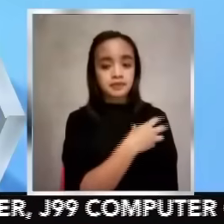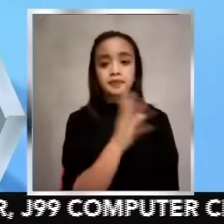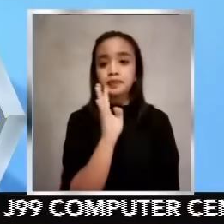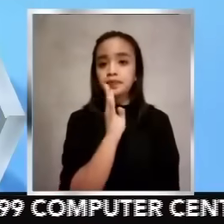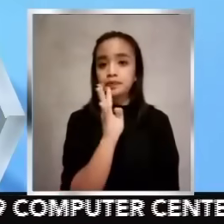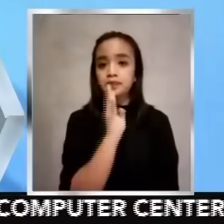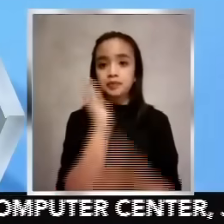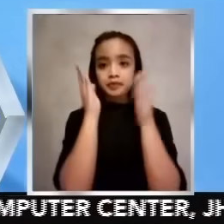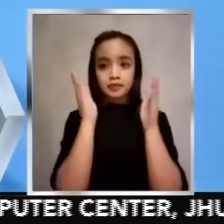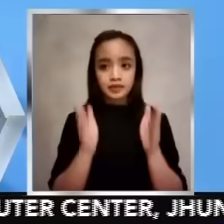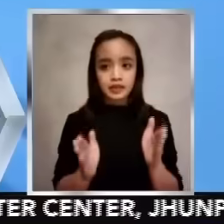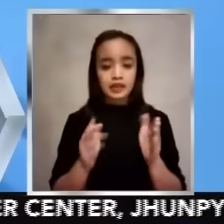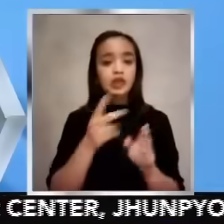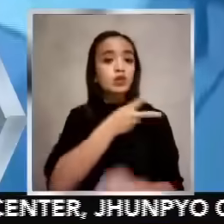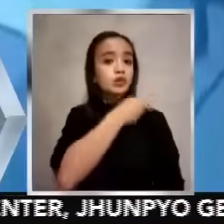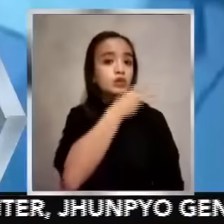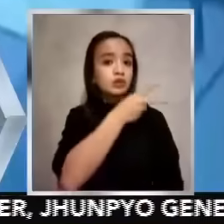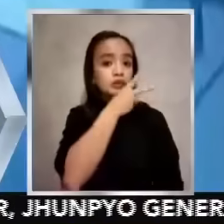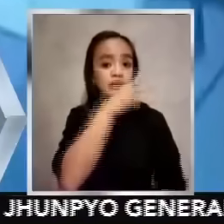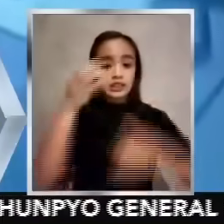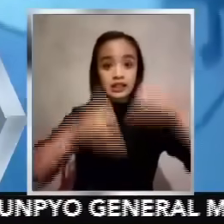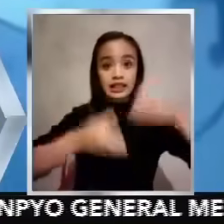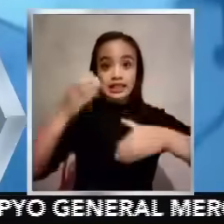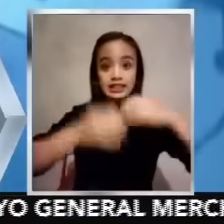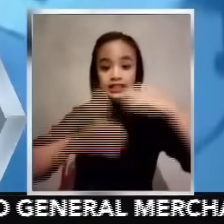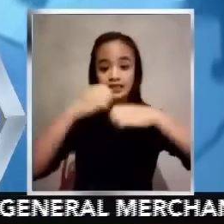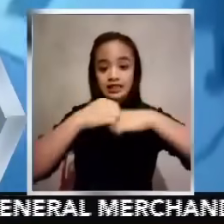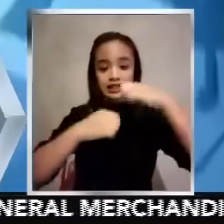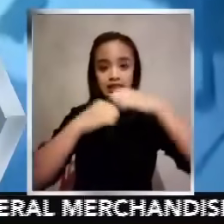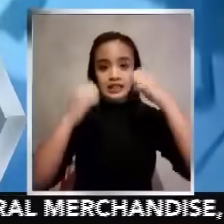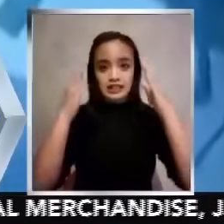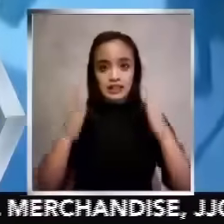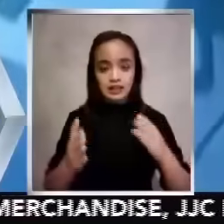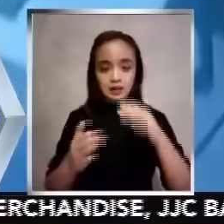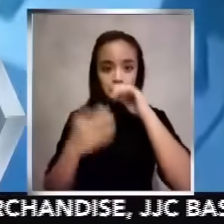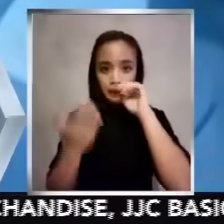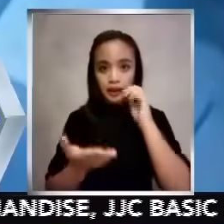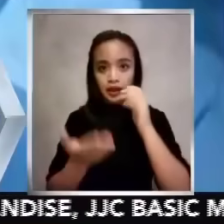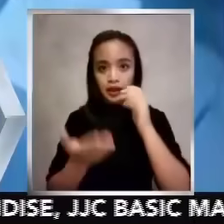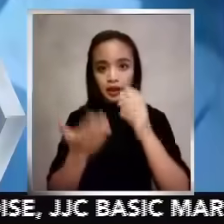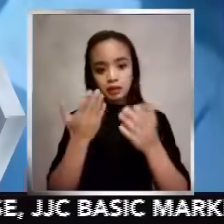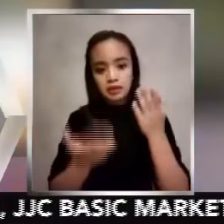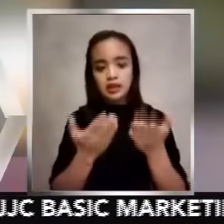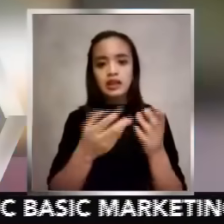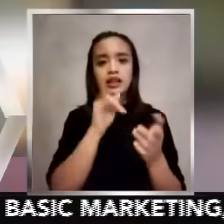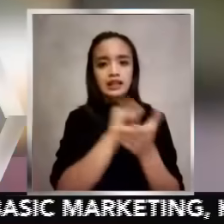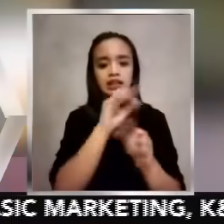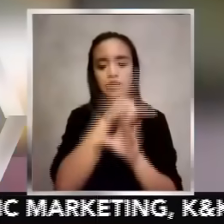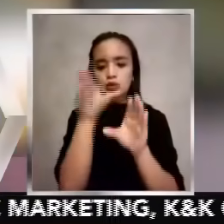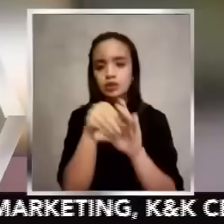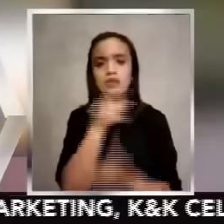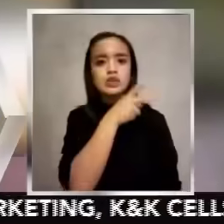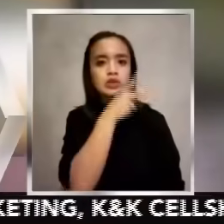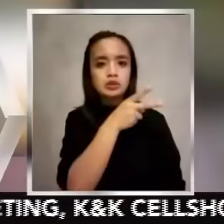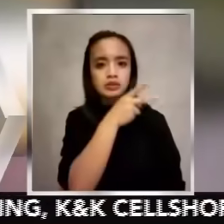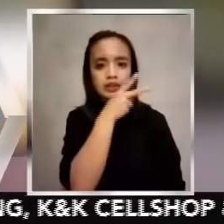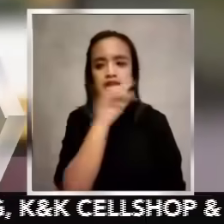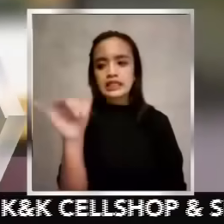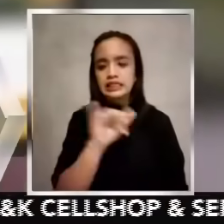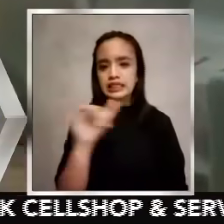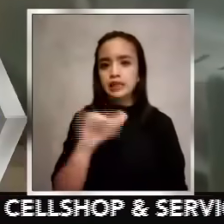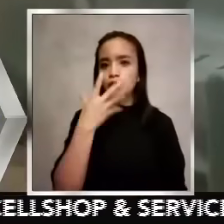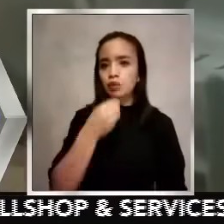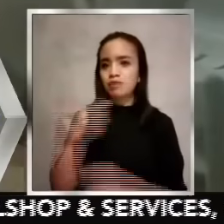ang suspect sa kaso ng engineer ay posibleng isa sa dalawang unidentified suspects sa kaso ni Humalon. Maaring ito raw ang